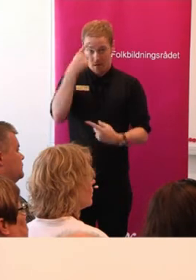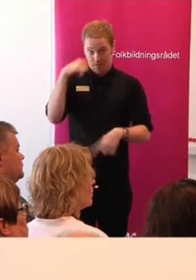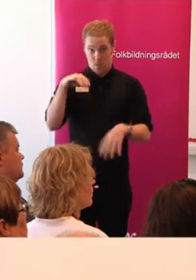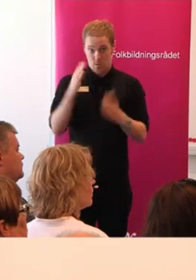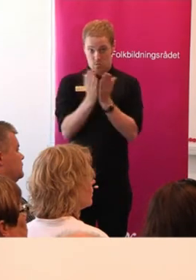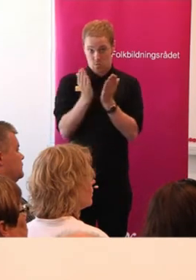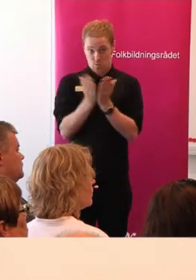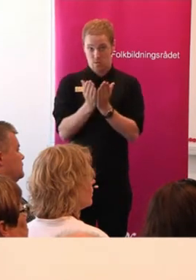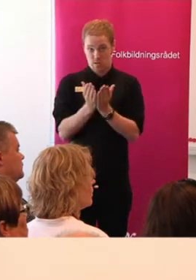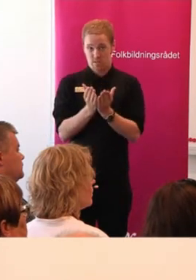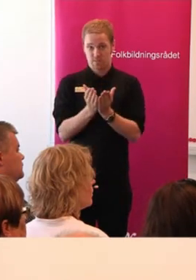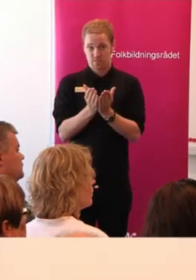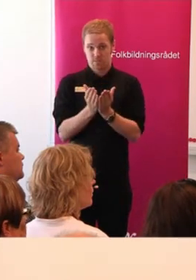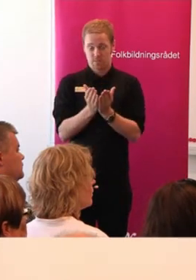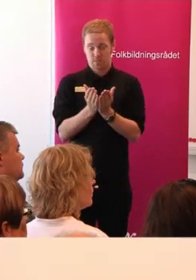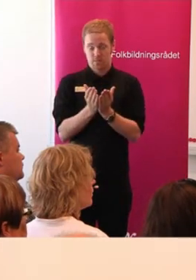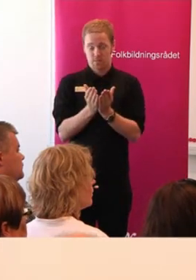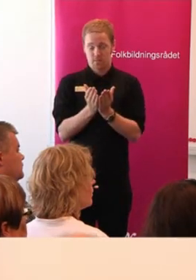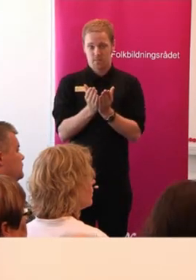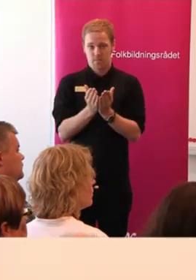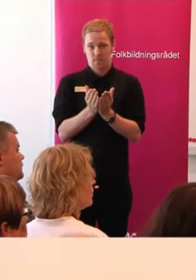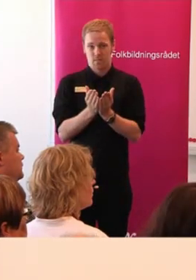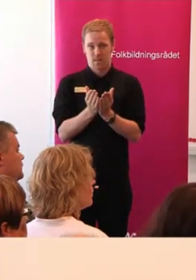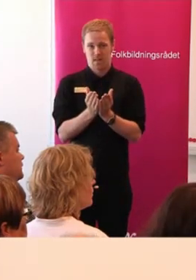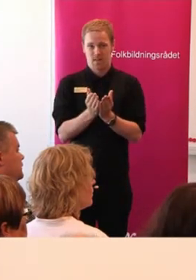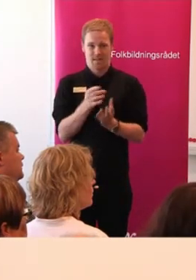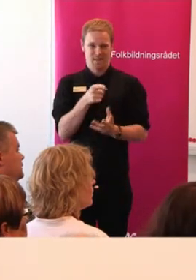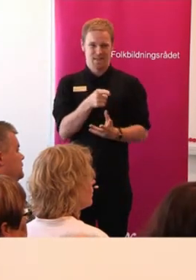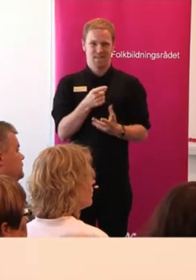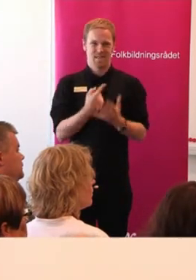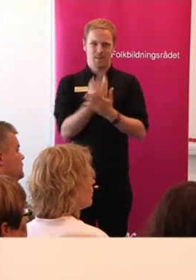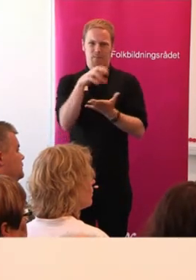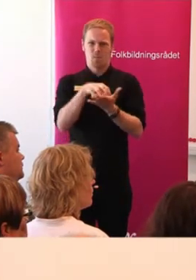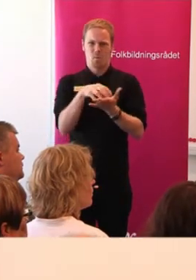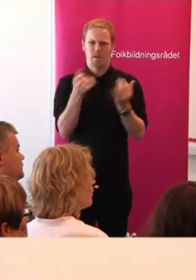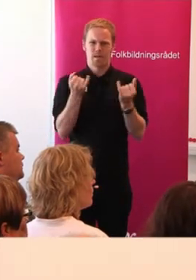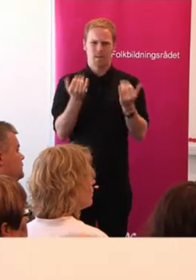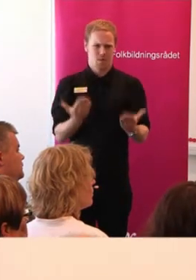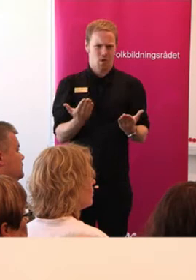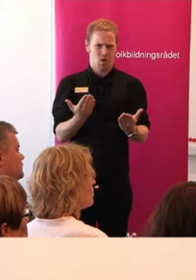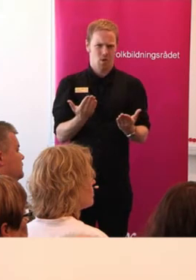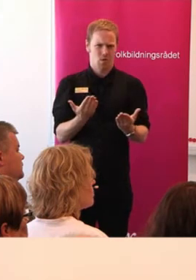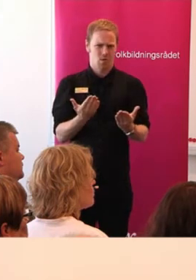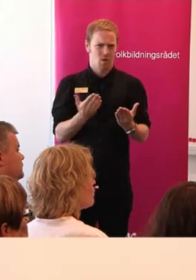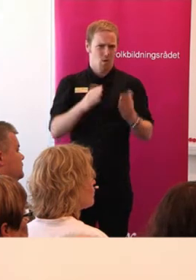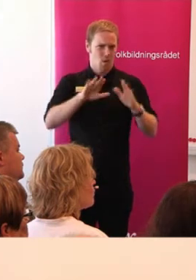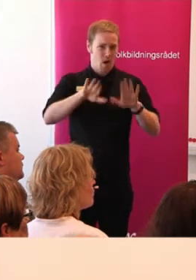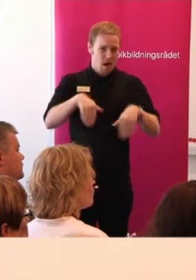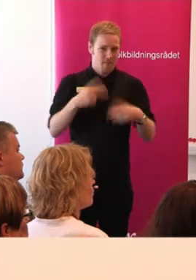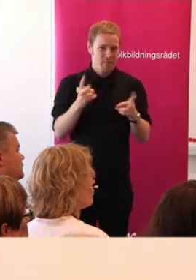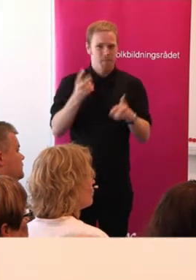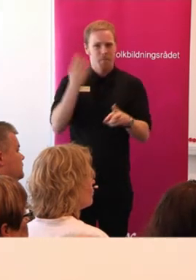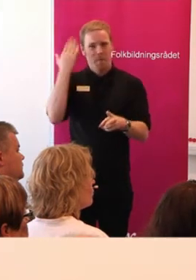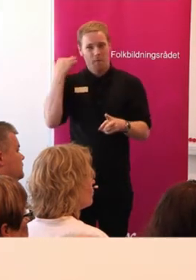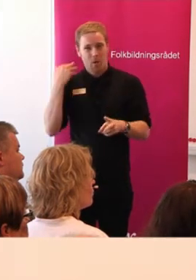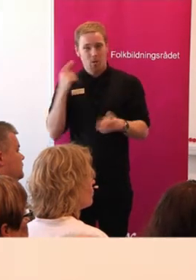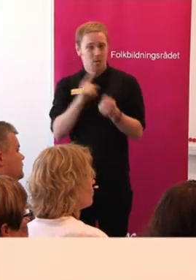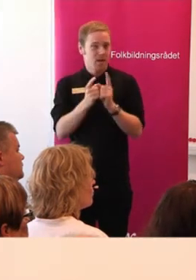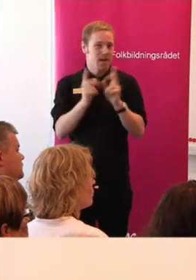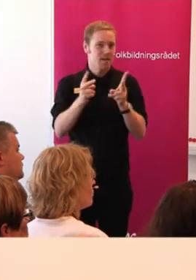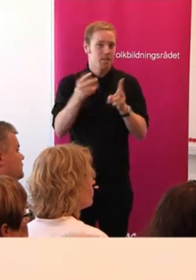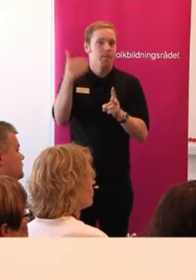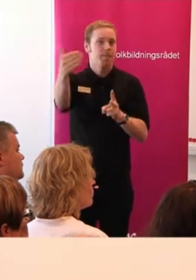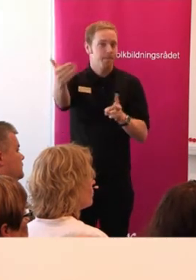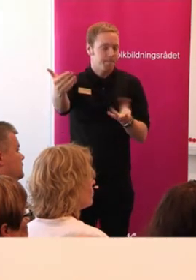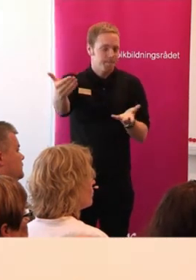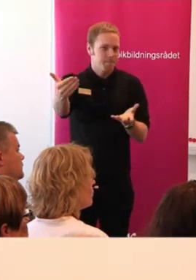Folkhögskolan, som den ser ut idag och sen, som den troligtvis alltid har sett ut och kanske alltid kommer att se ut, så, det är att det är